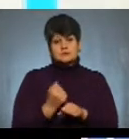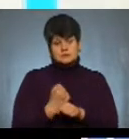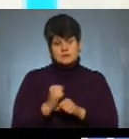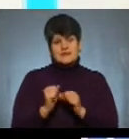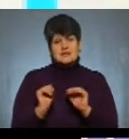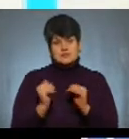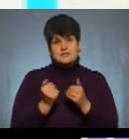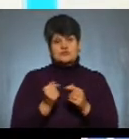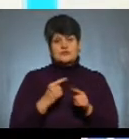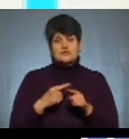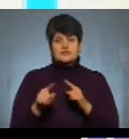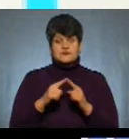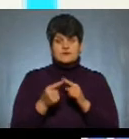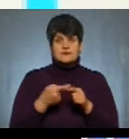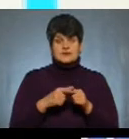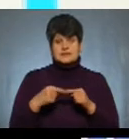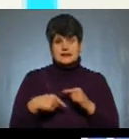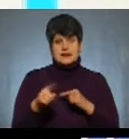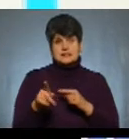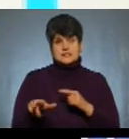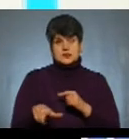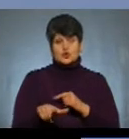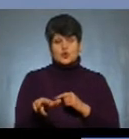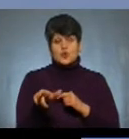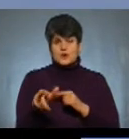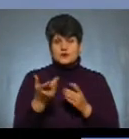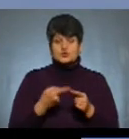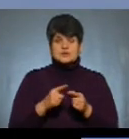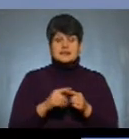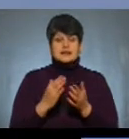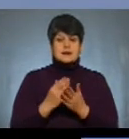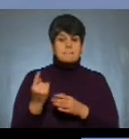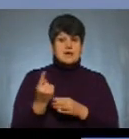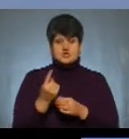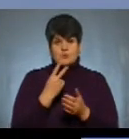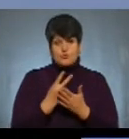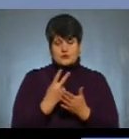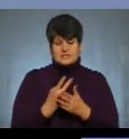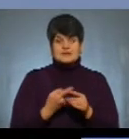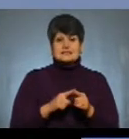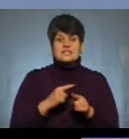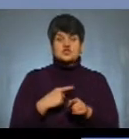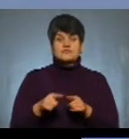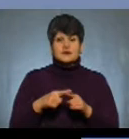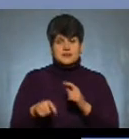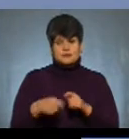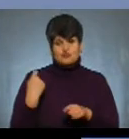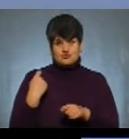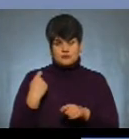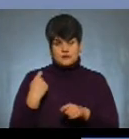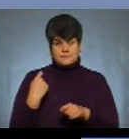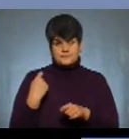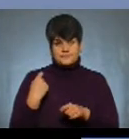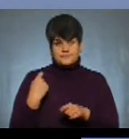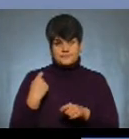б знизити швидкість на даній ділянці дороги, якщо це є перший показник, це швидкість, порушення